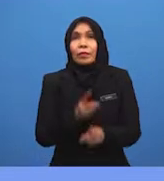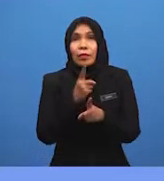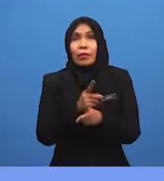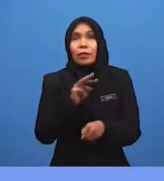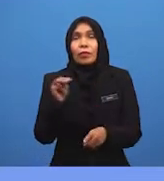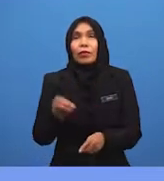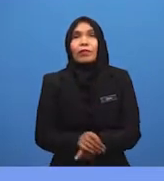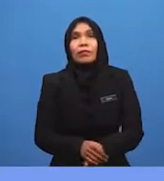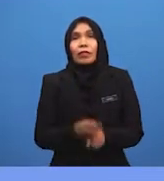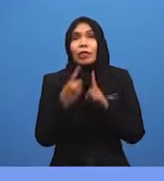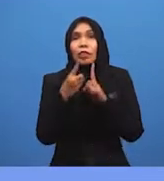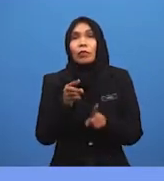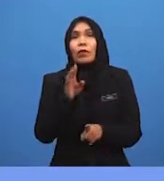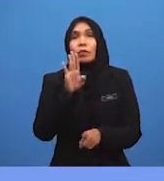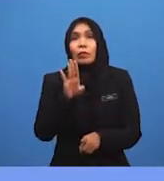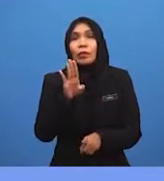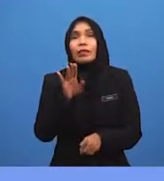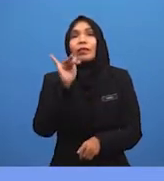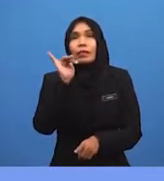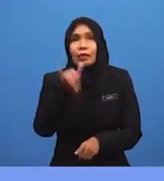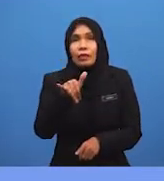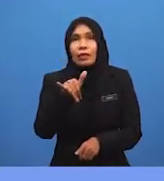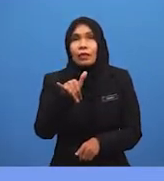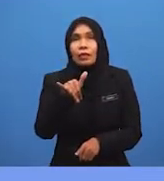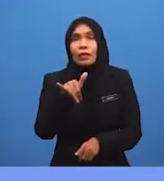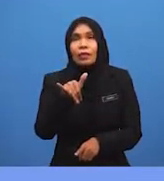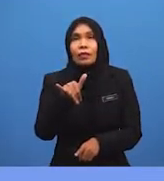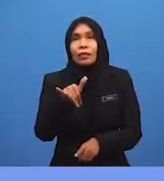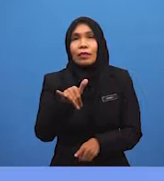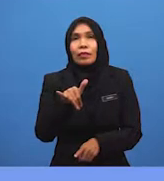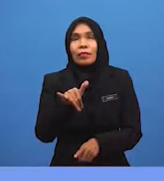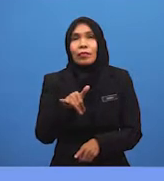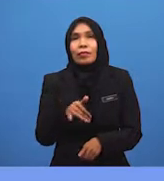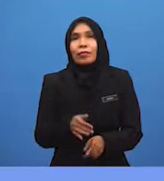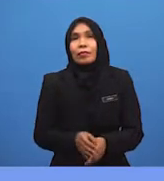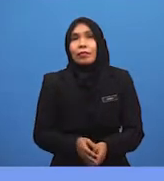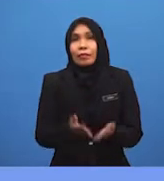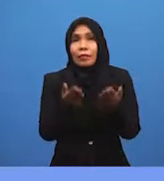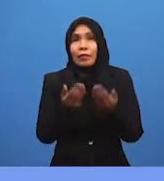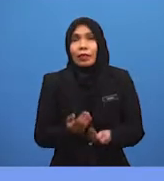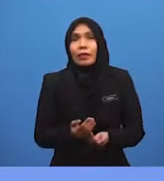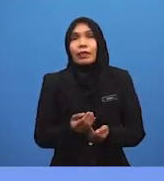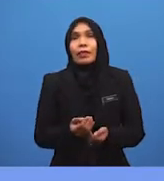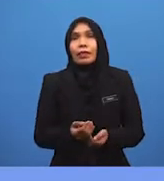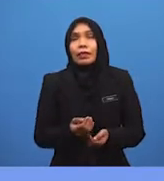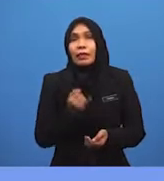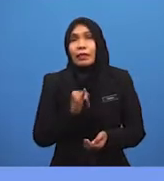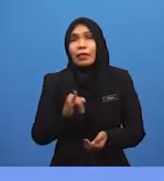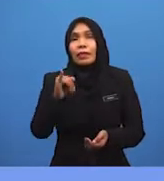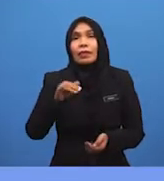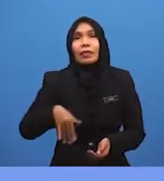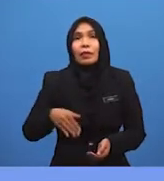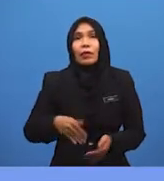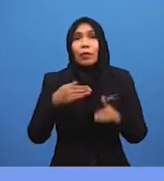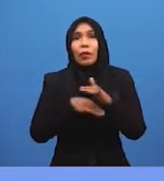Betul murid-murid. Jawapannya B. Ya, Vivian perlu meminta izin dahulu sebelum masuk ke